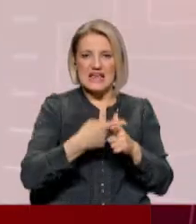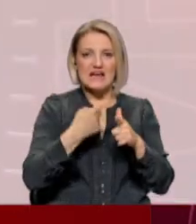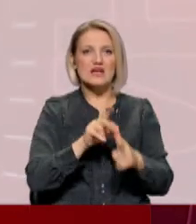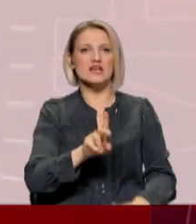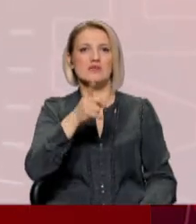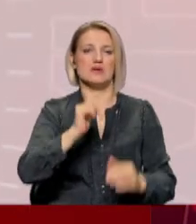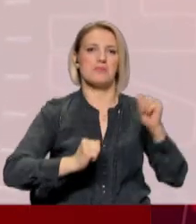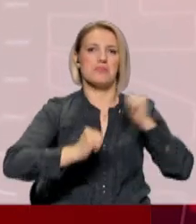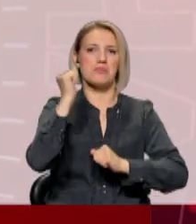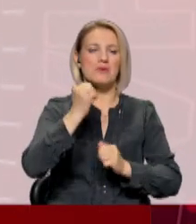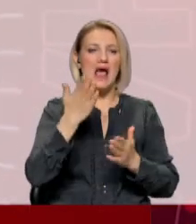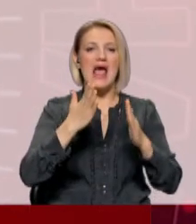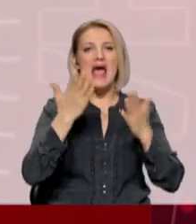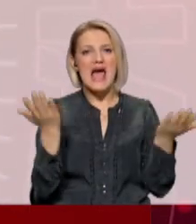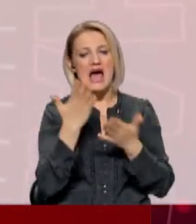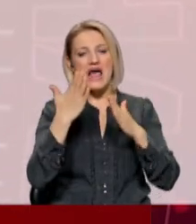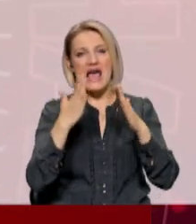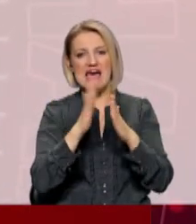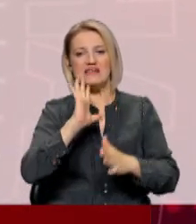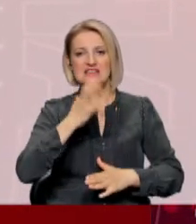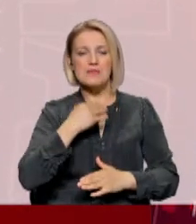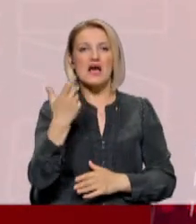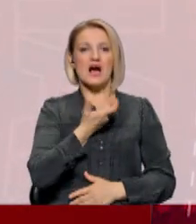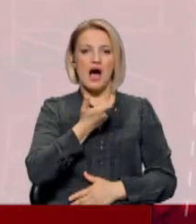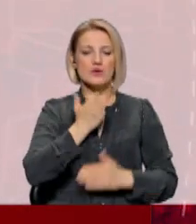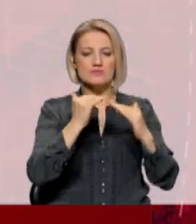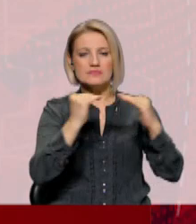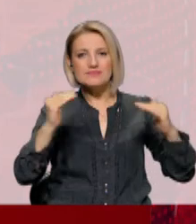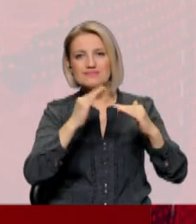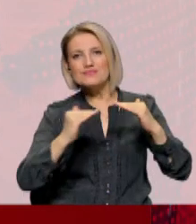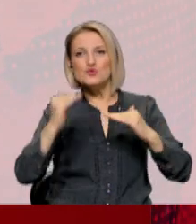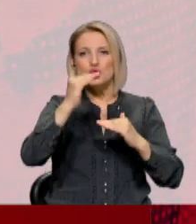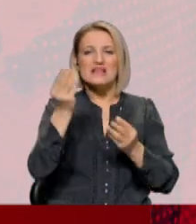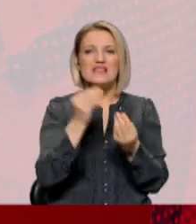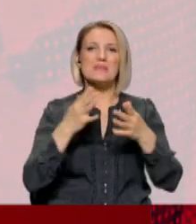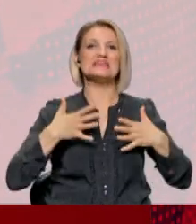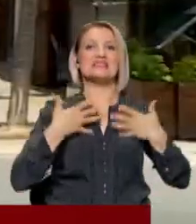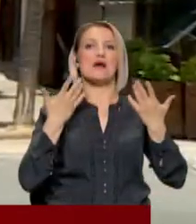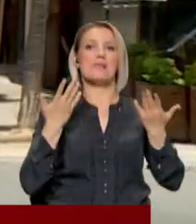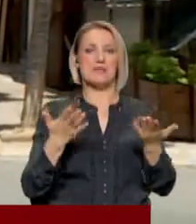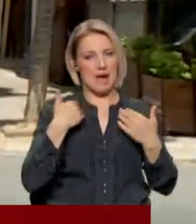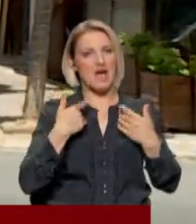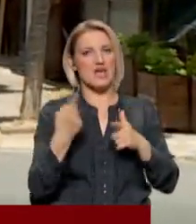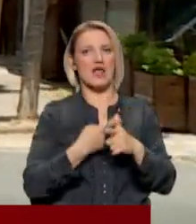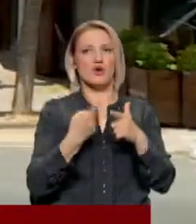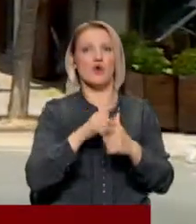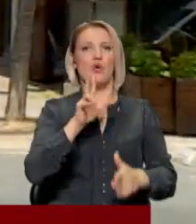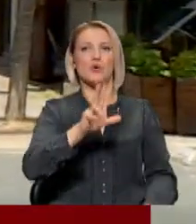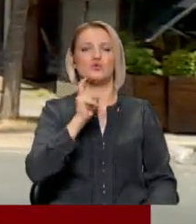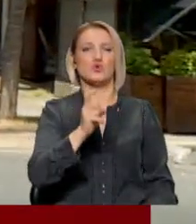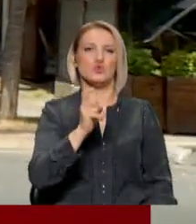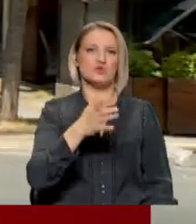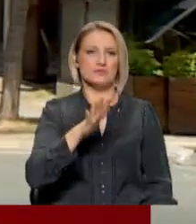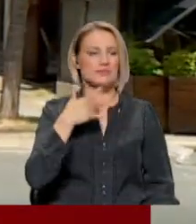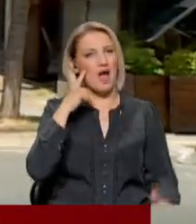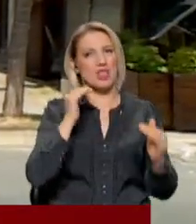liraya çıkacak. Eğer ev sahibi yasal sınırın üzerinde zam istemezse. Vallahi kiracıyım yani. Biz de %39'da büyük